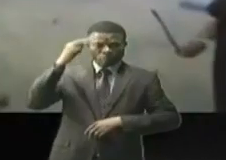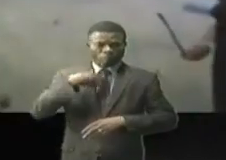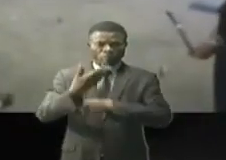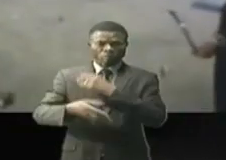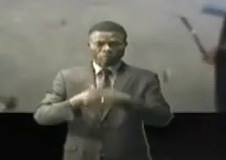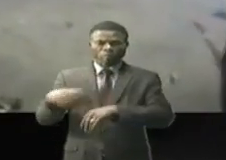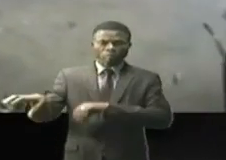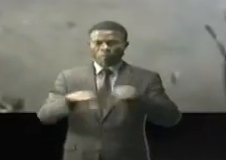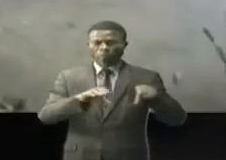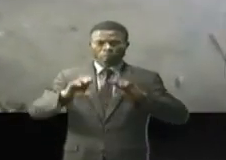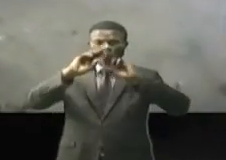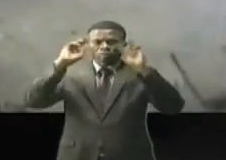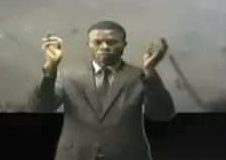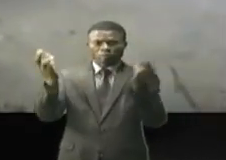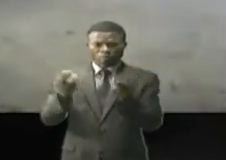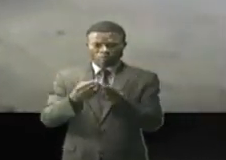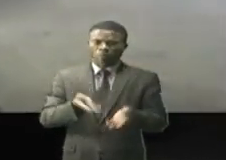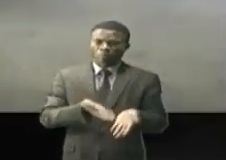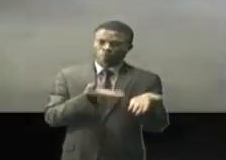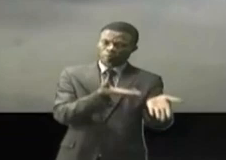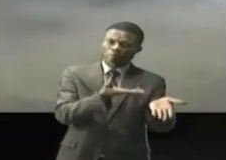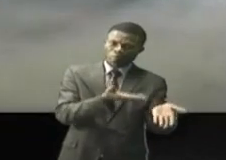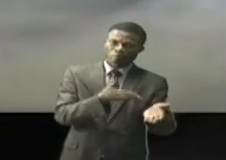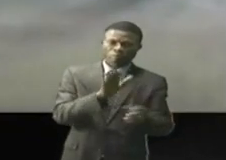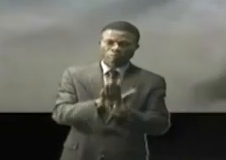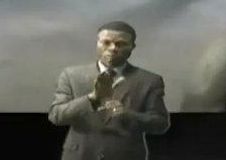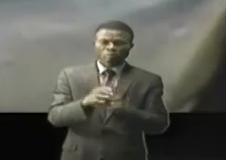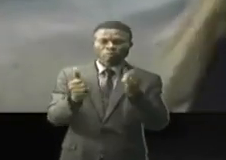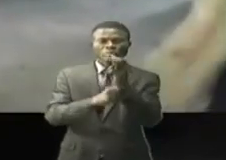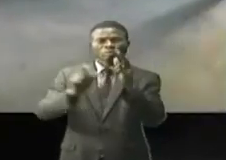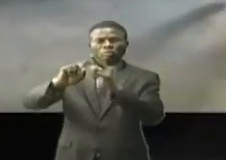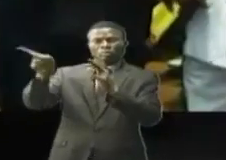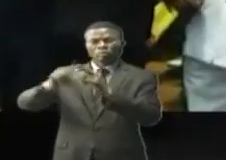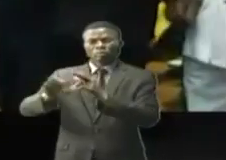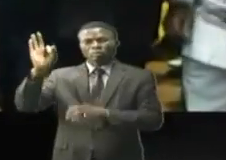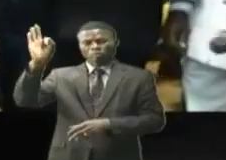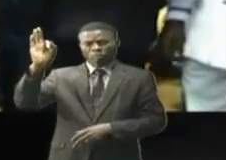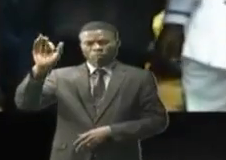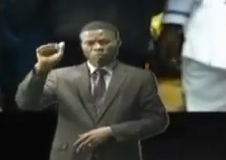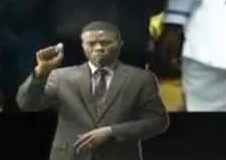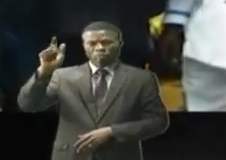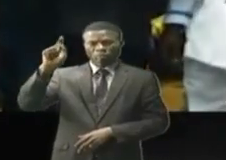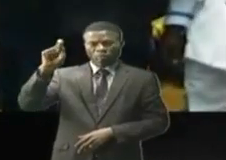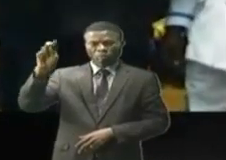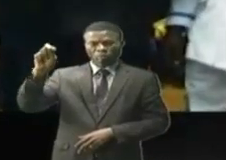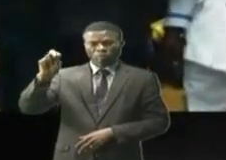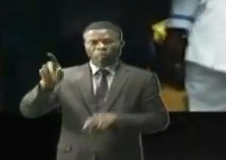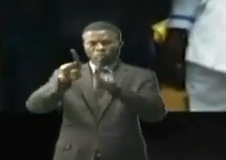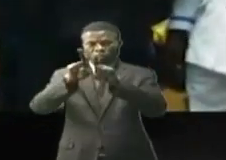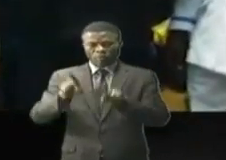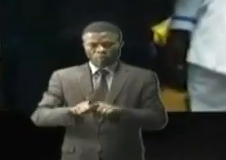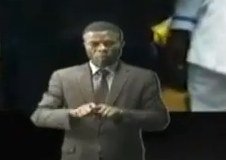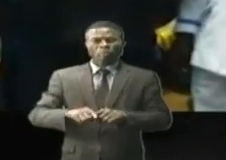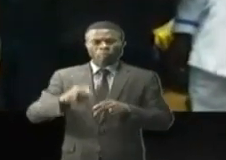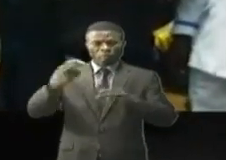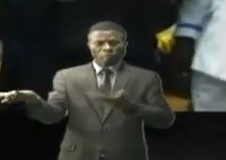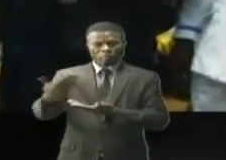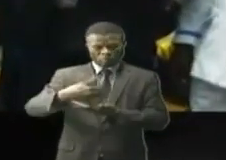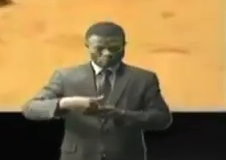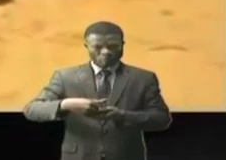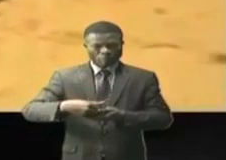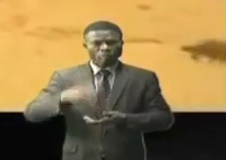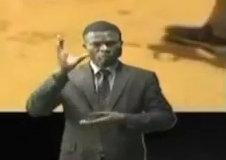Actions humanitaires d'apporter assistance aux déplacés de Fatundu et leur rapatriement dans leur milieu d'origine.